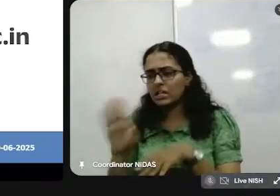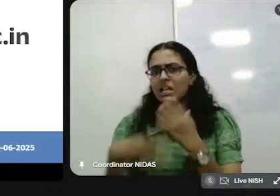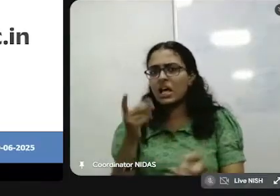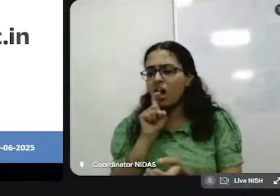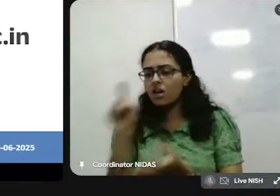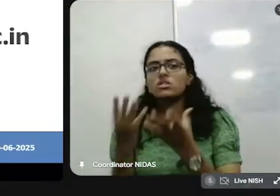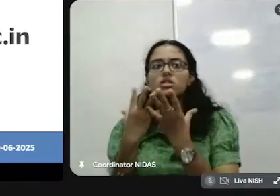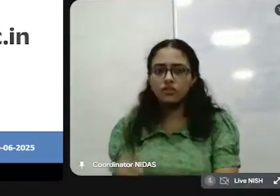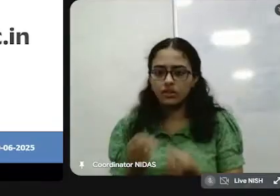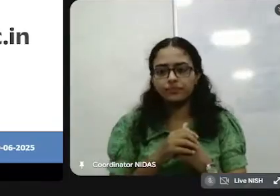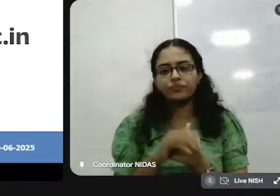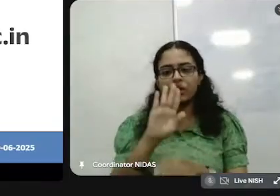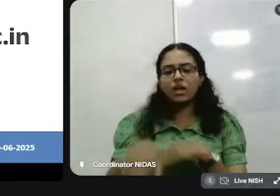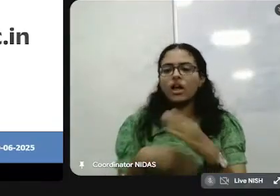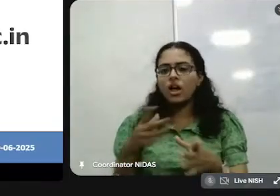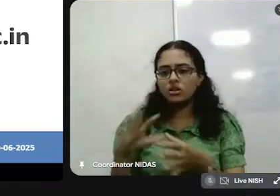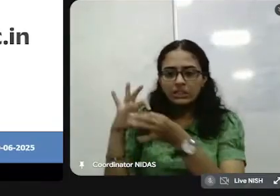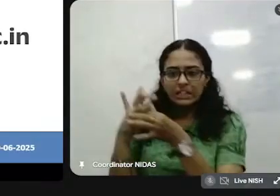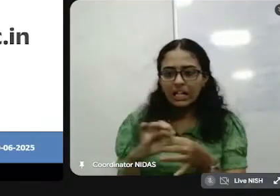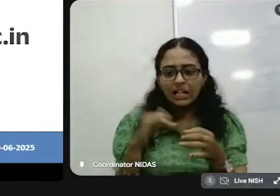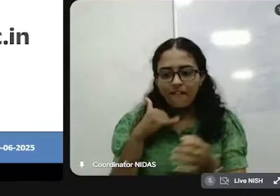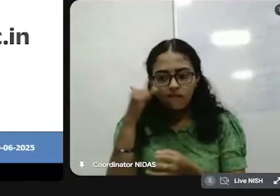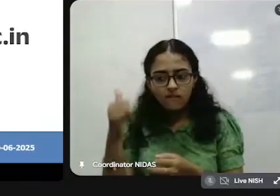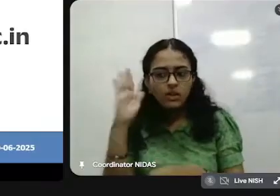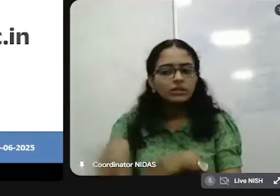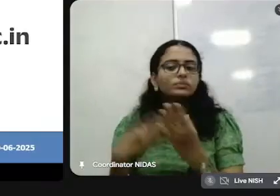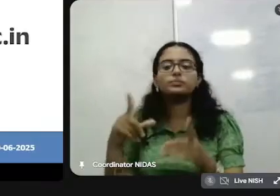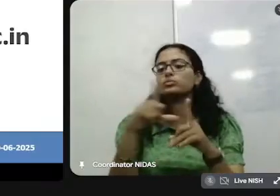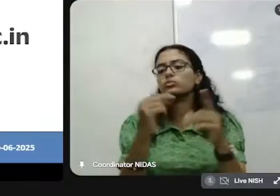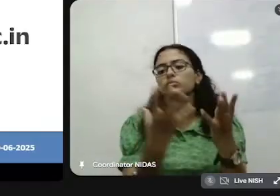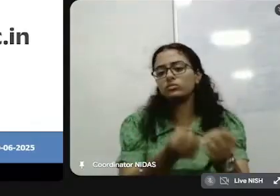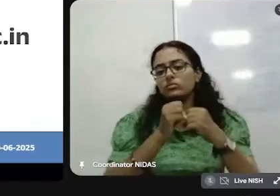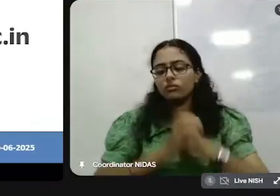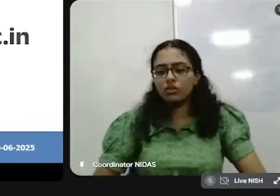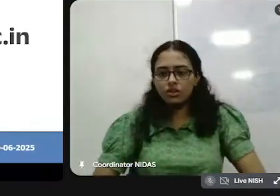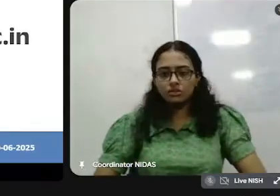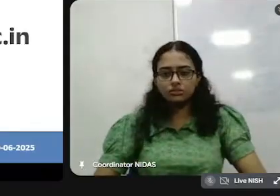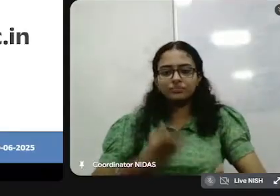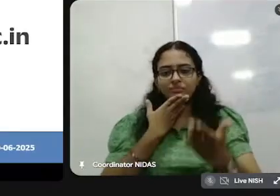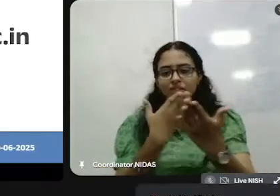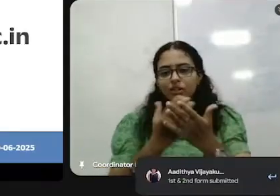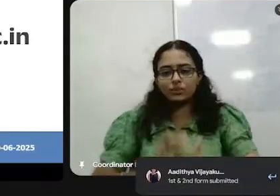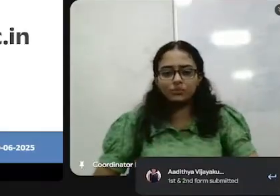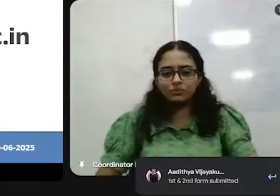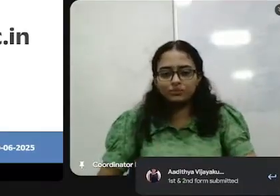അപ്പം ഒരു ന്യൂറോളജിസ്റ്റുമായിട്ട് എപ്പോഴും ഒന്ന് കണക്റ്റഡ് ആയിരിക്കുന്നത് നല്ലതായിരിക്കും. ഓക്കെ ഓക്കെ, താങ്ക് യു.